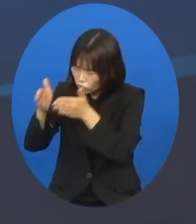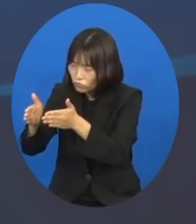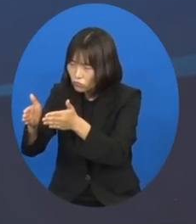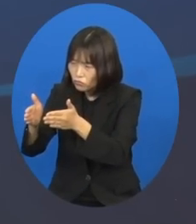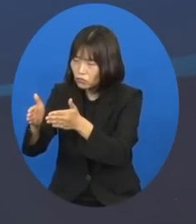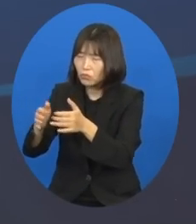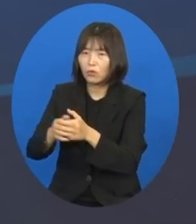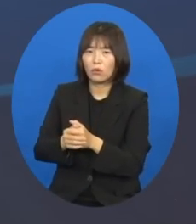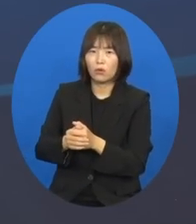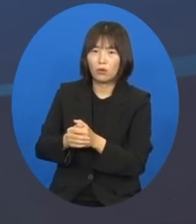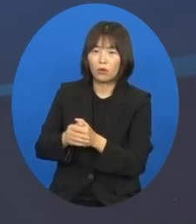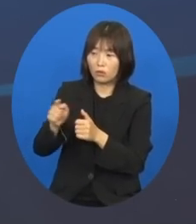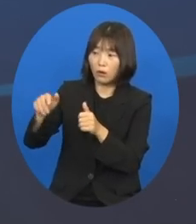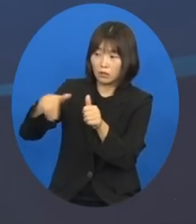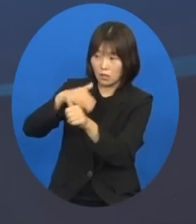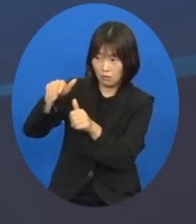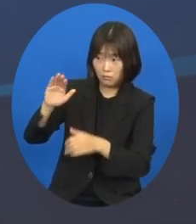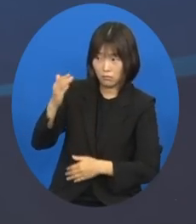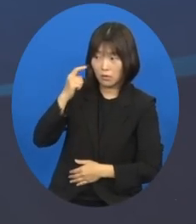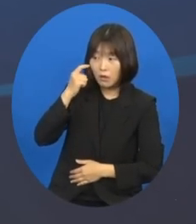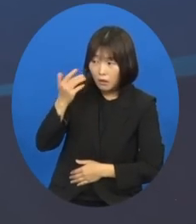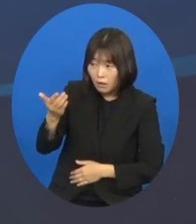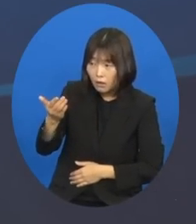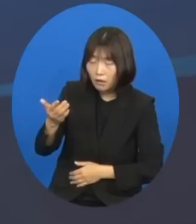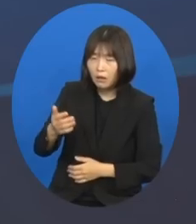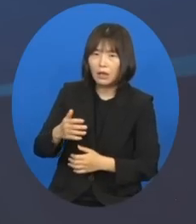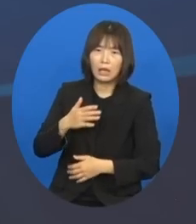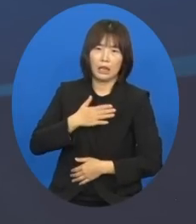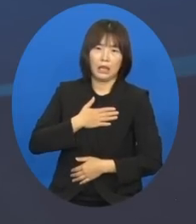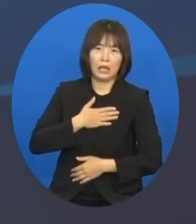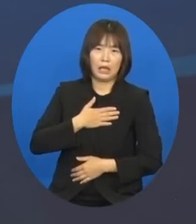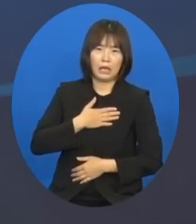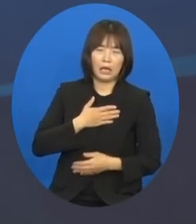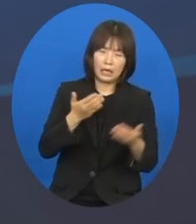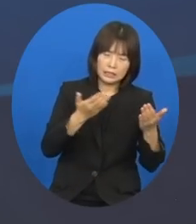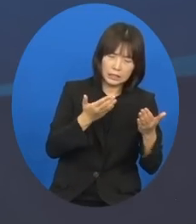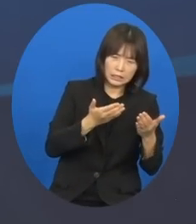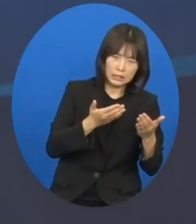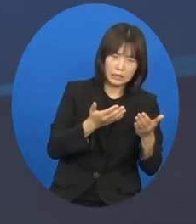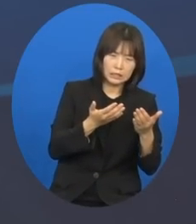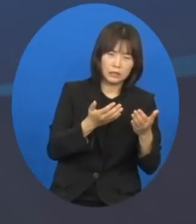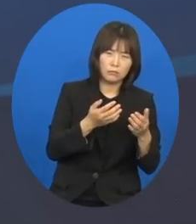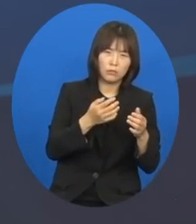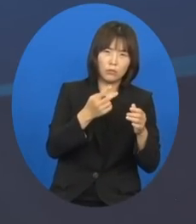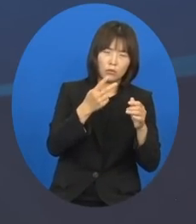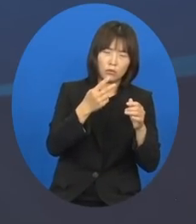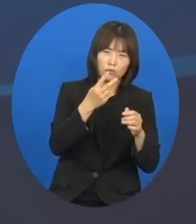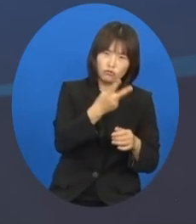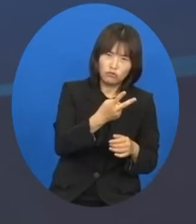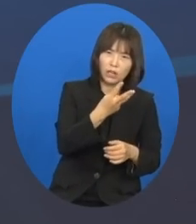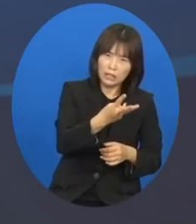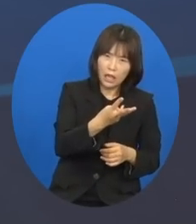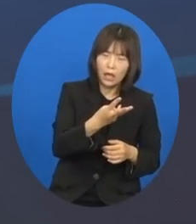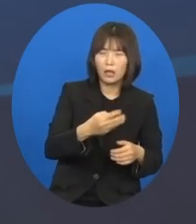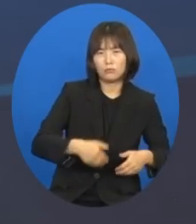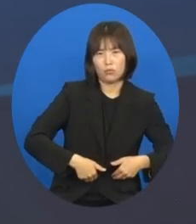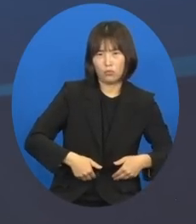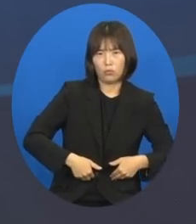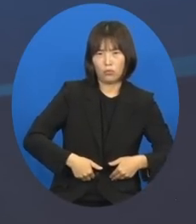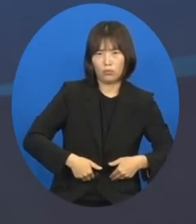공부만 할 수 있는 여건이 되나 봐요 나는이를 투잡 드리자 뛰고 있는데 그러니까이 전도사님이 머리를